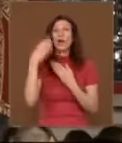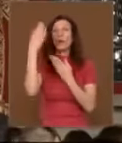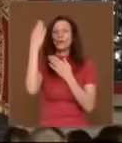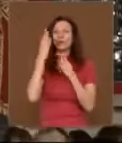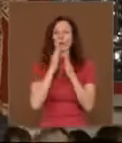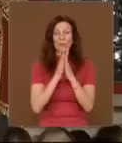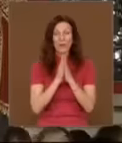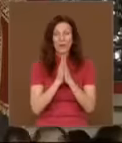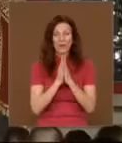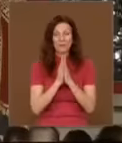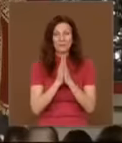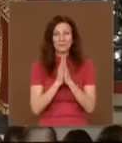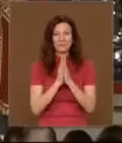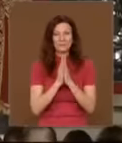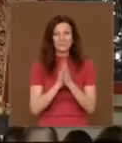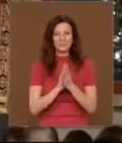молим.